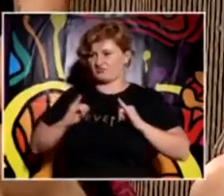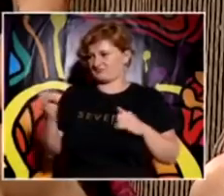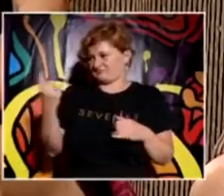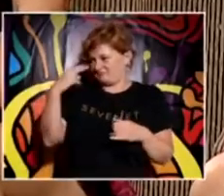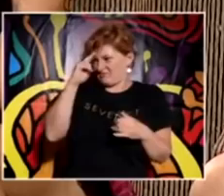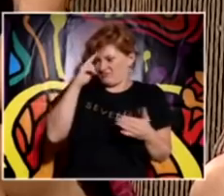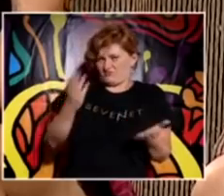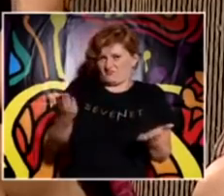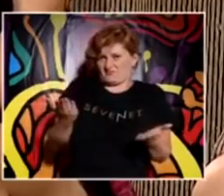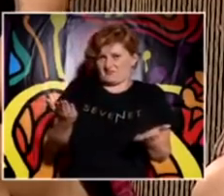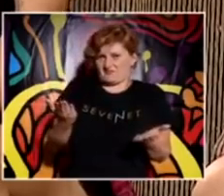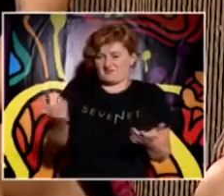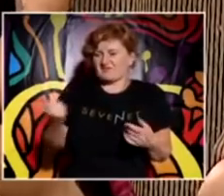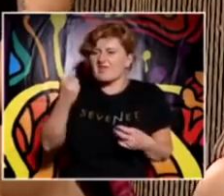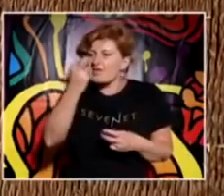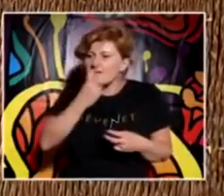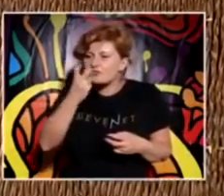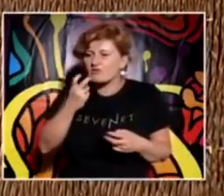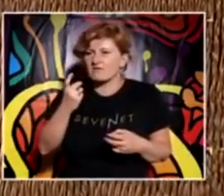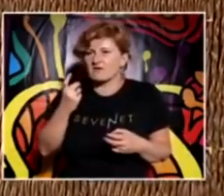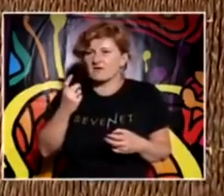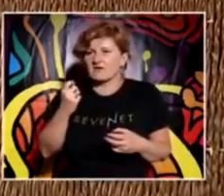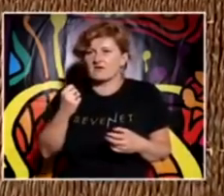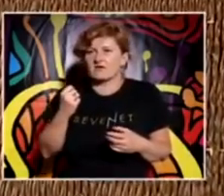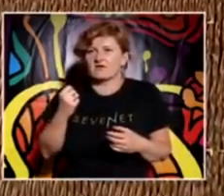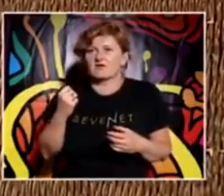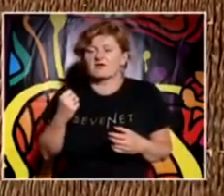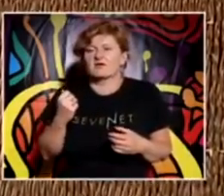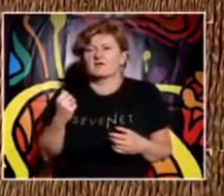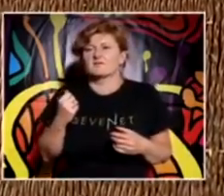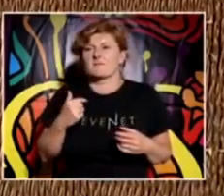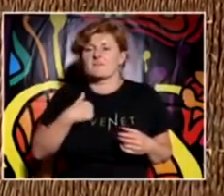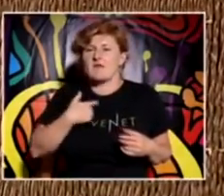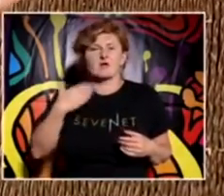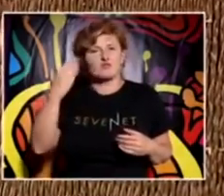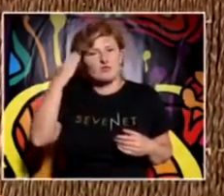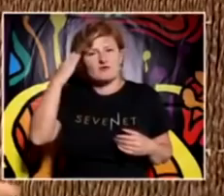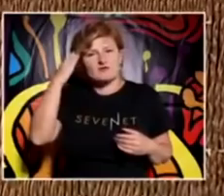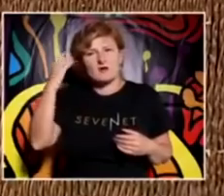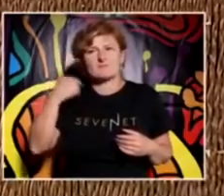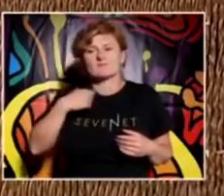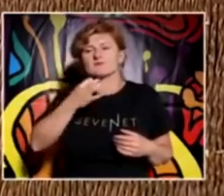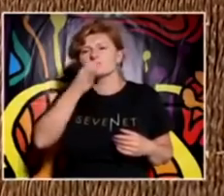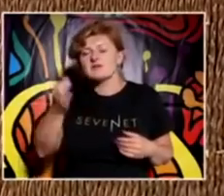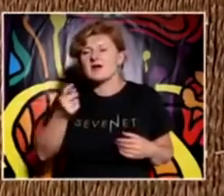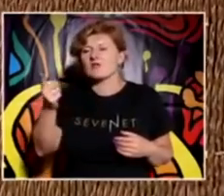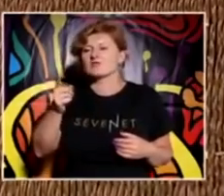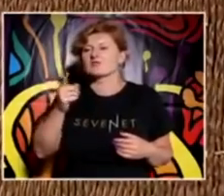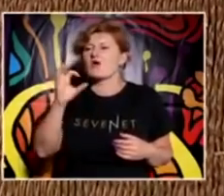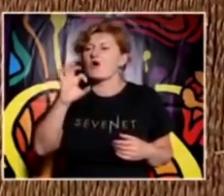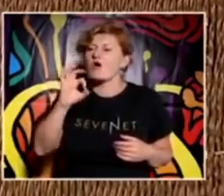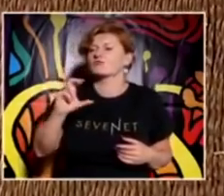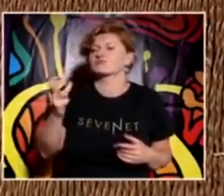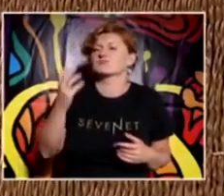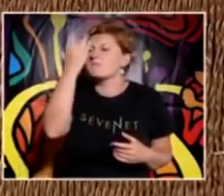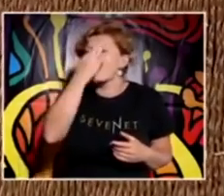turyści zupełnie nie interesowali, ci szerpowie mnie interesowali. Tam między innymi dowiedziałam się to, że się spytałam, o czym oni marzą, bo